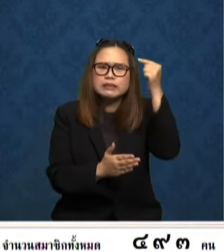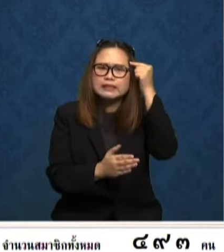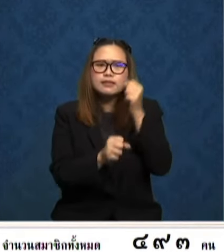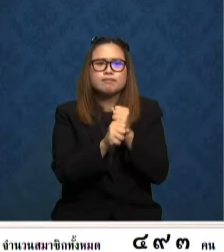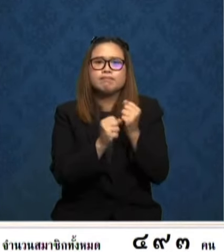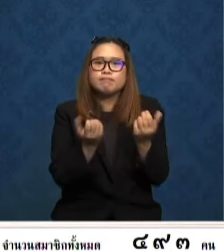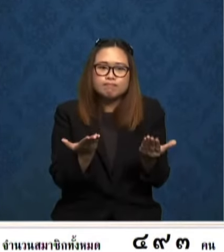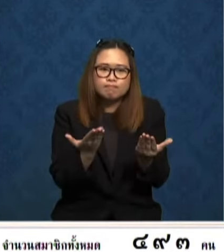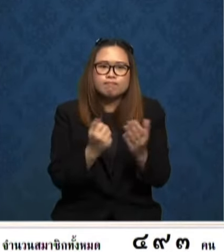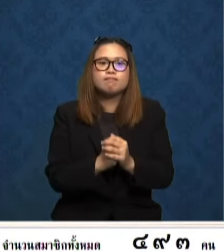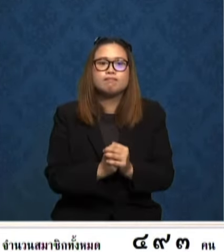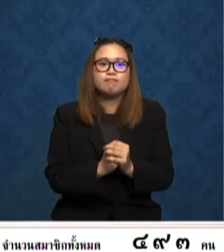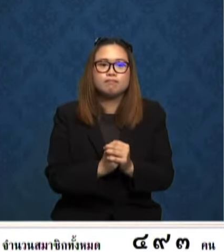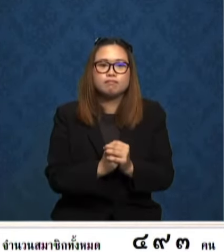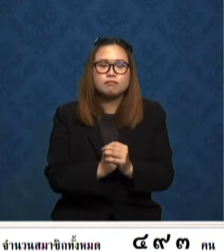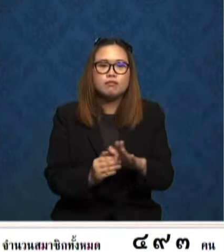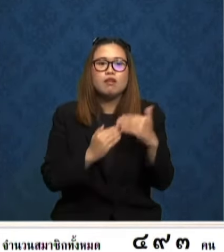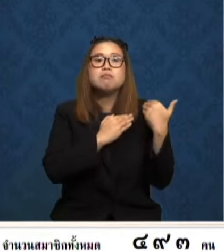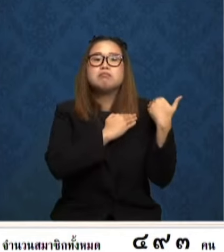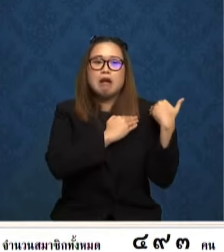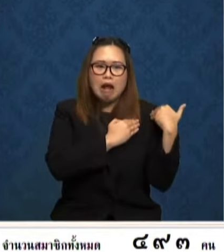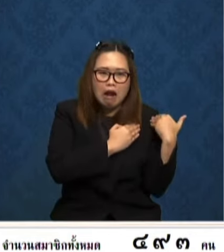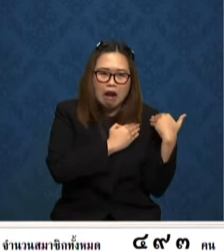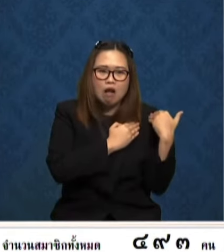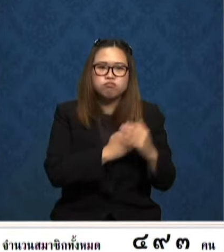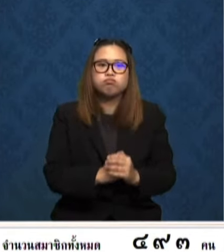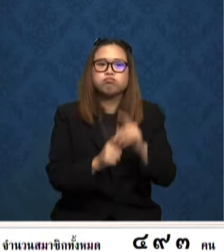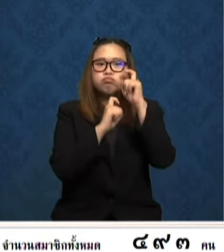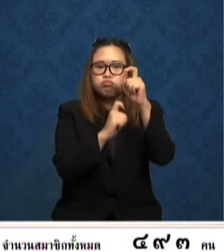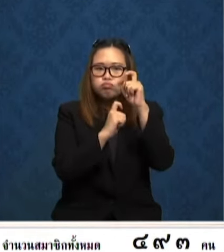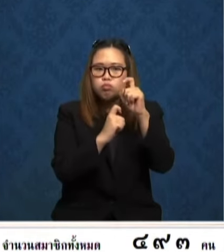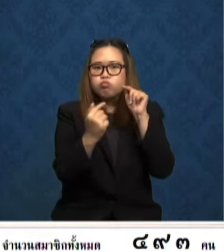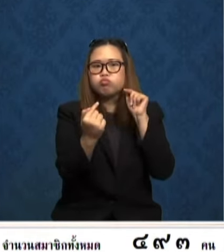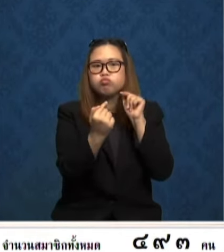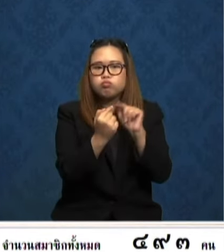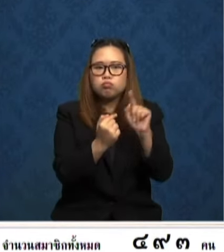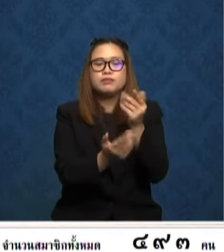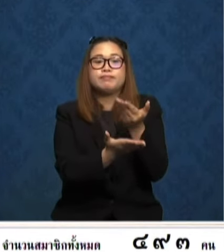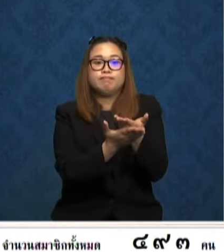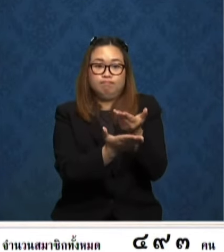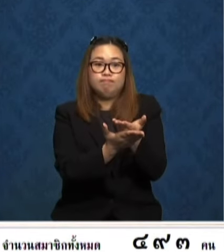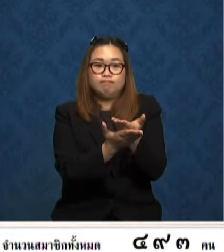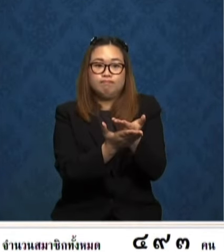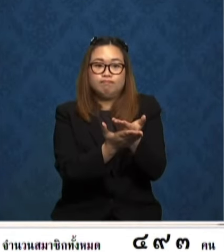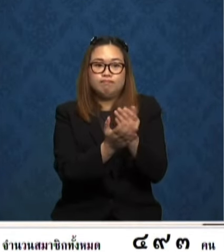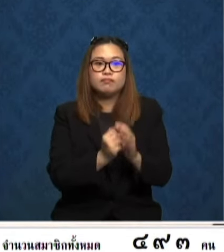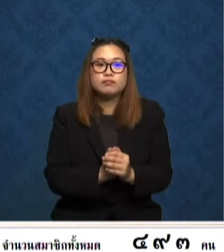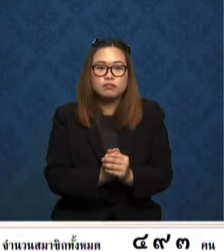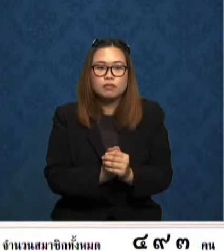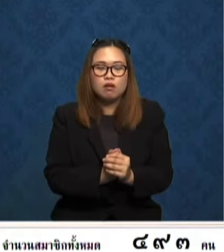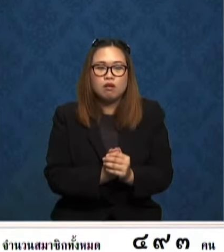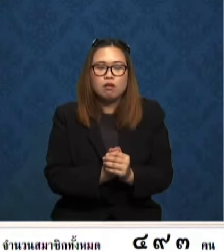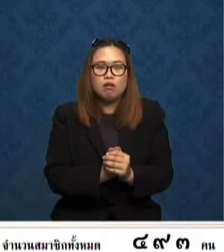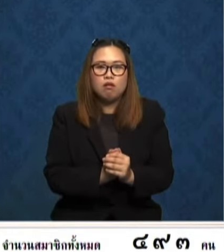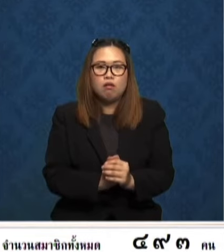ยั้งสิ่งที่เป็นภาระเป็นความเสี่ยงและเป็นความเสี่ยงเพื่อหลีกเลี่ยงวิกฤตการ